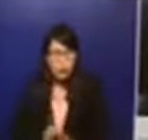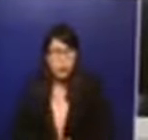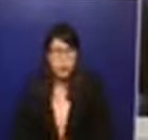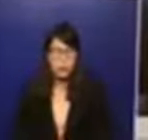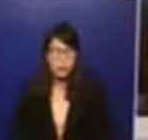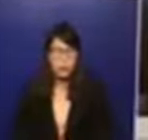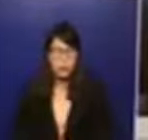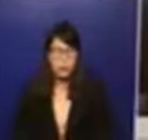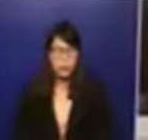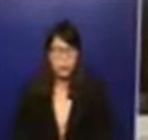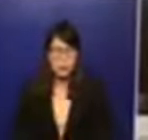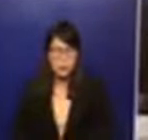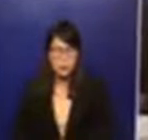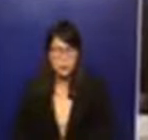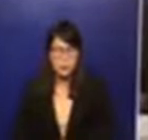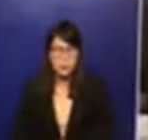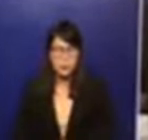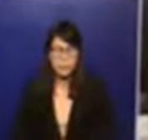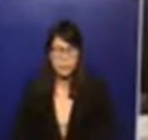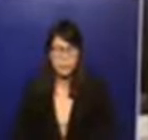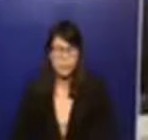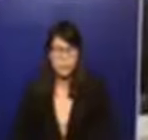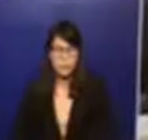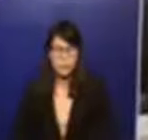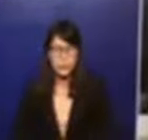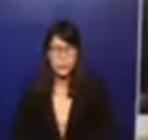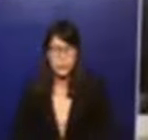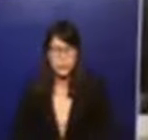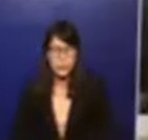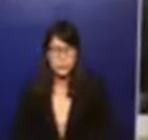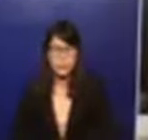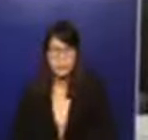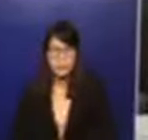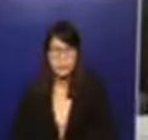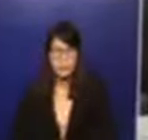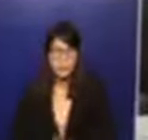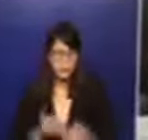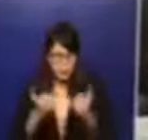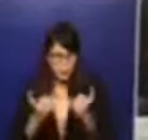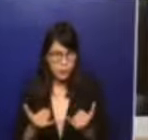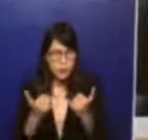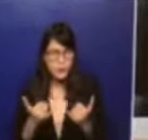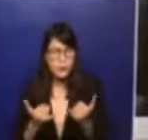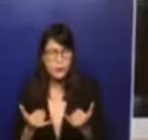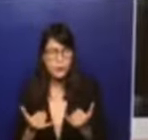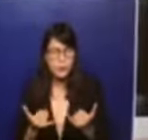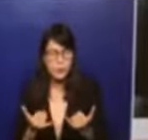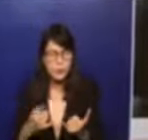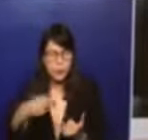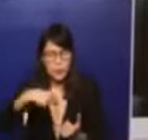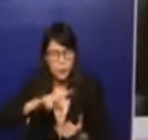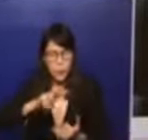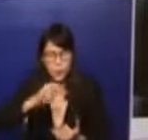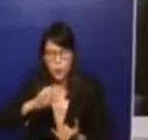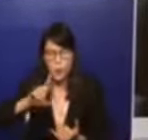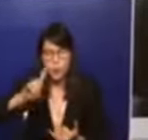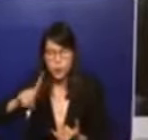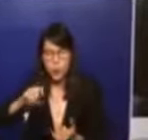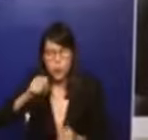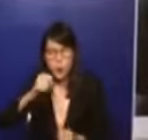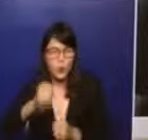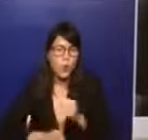นี้ยังไม่มีใครเคยเห็นพงศ.90ตั้งแต่ปี